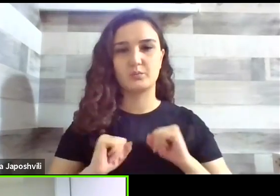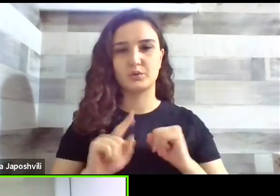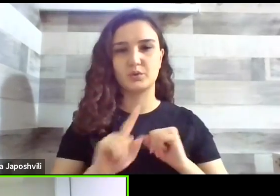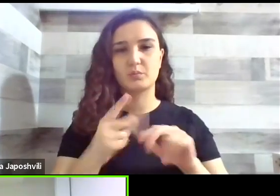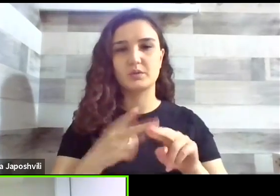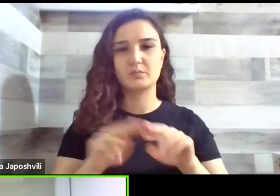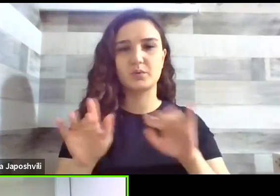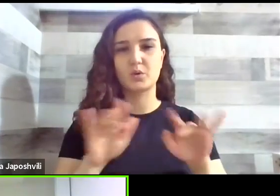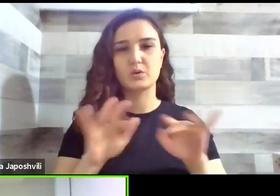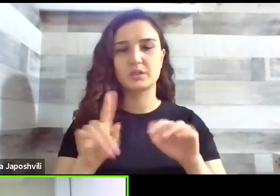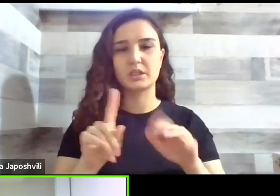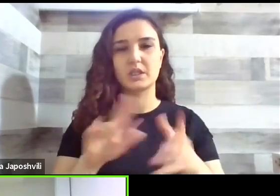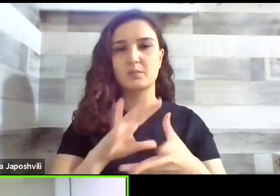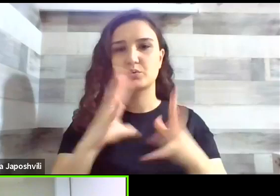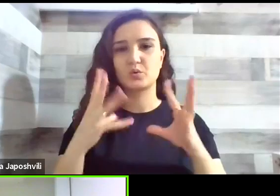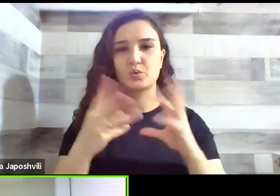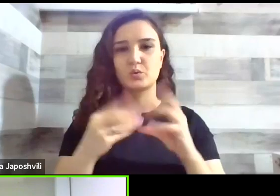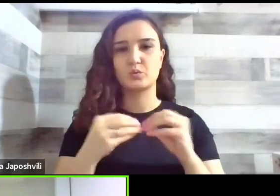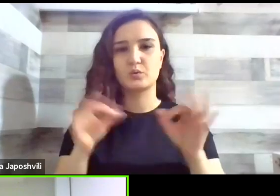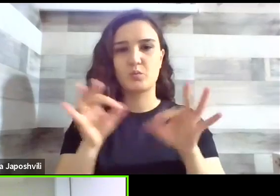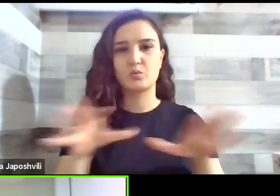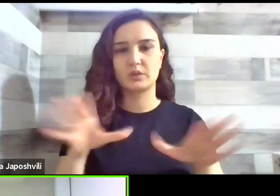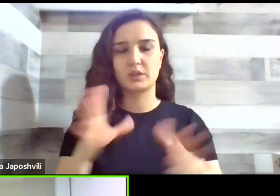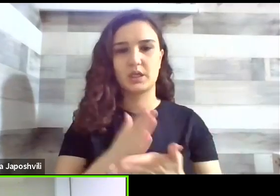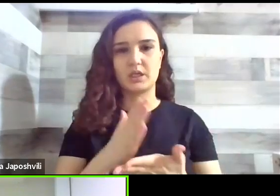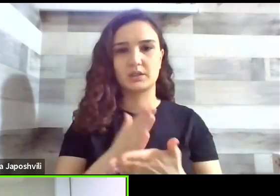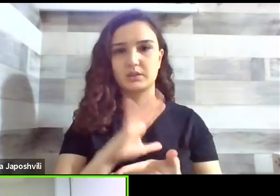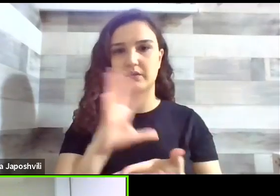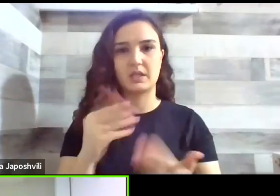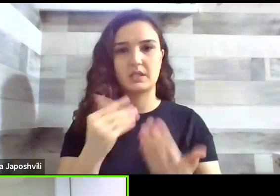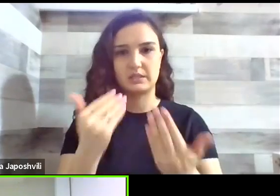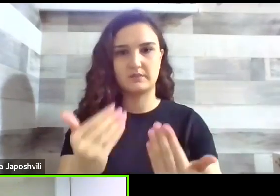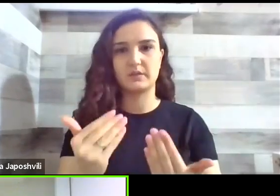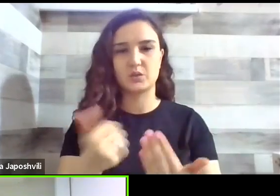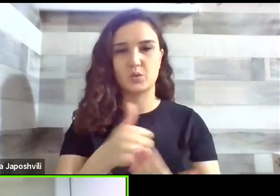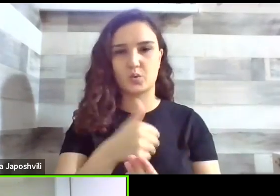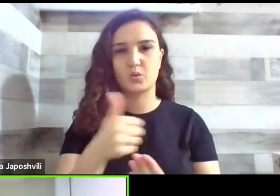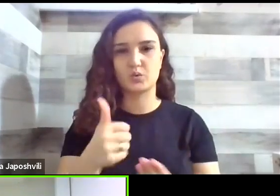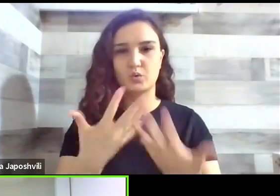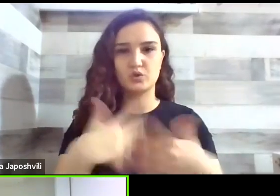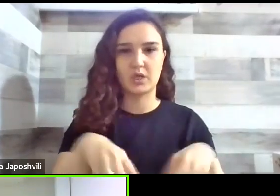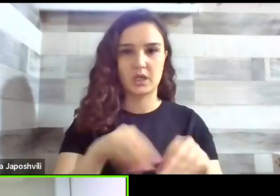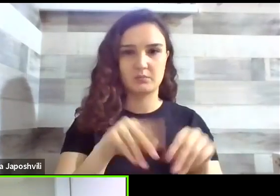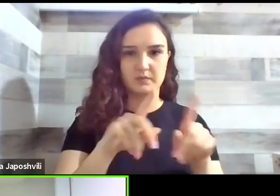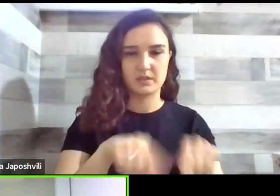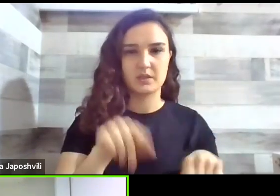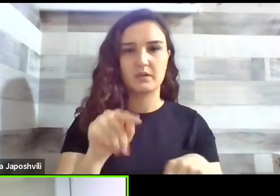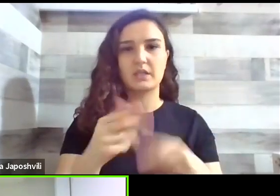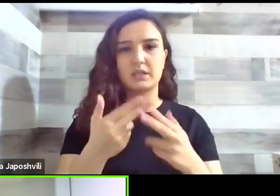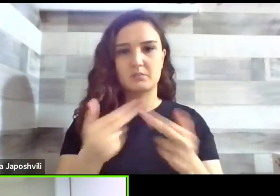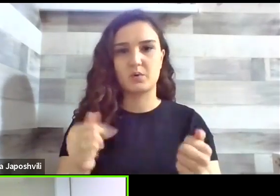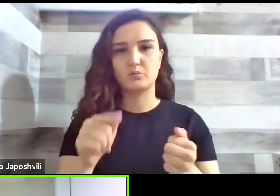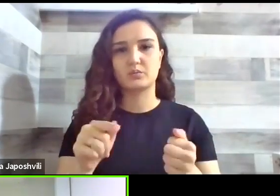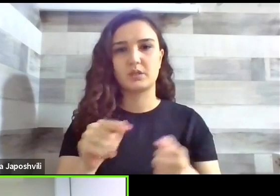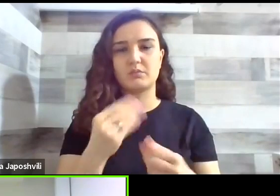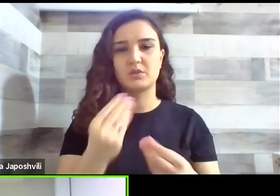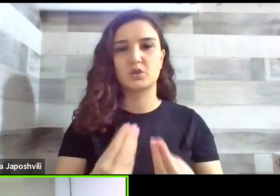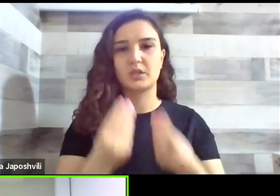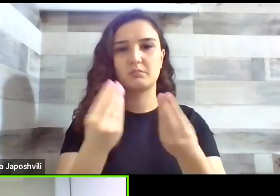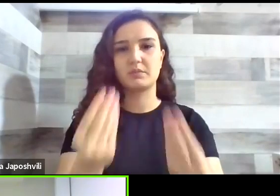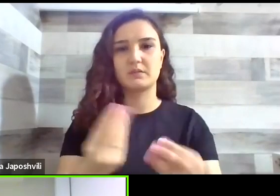პროცესი, რომელიც აბსოლუტურად მოულოდნელი აღმოჩნდა ყველასთვის, როგორც ოჯახებისთვის, ასევე რა თქმა უნდა მიმწოდებლის